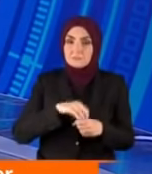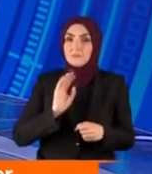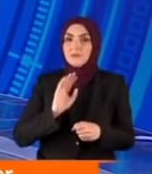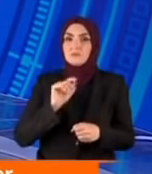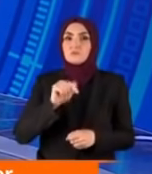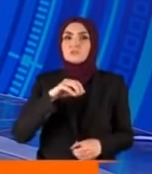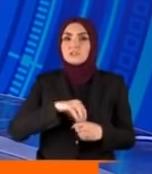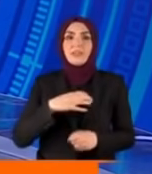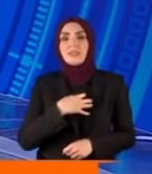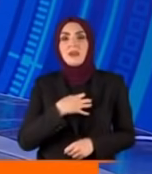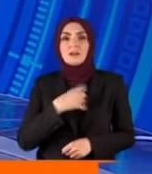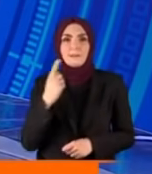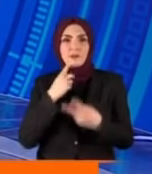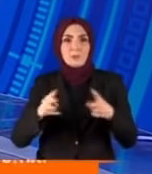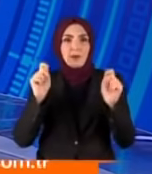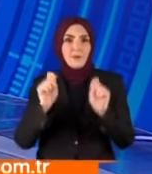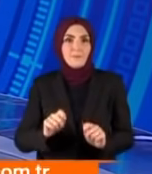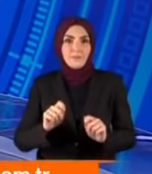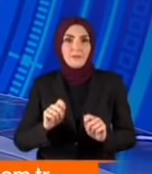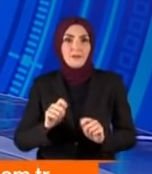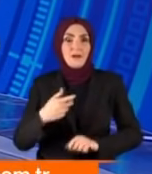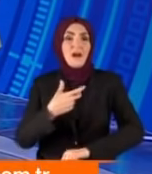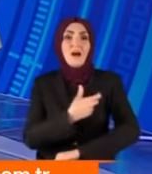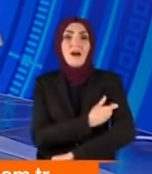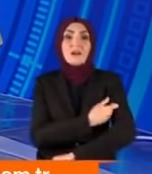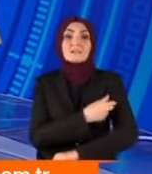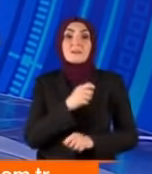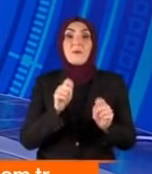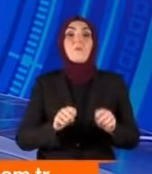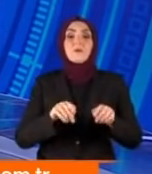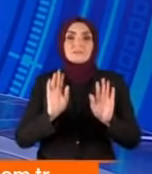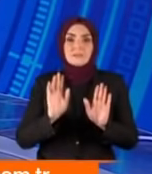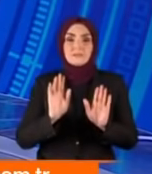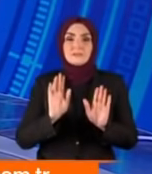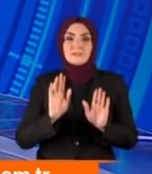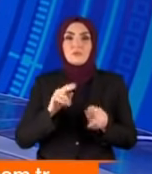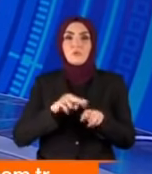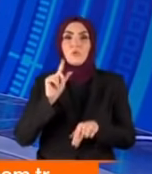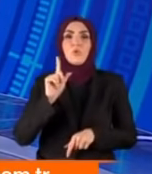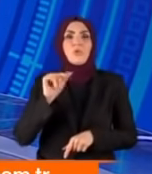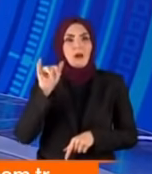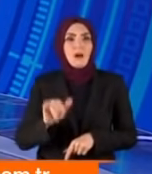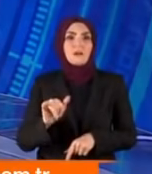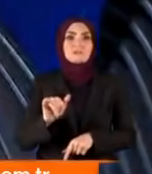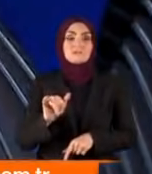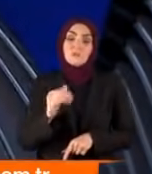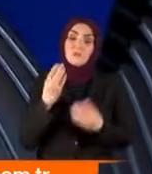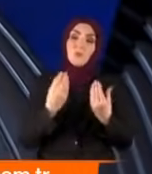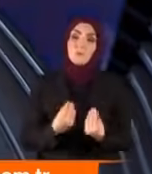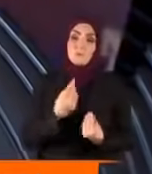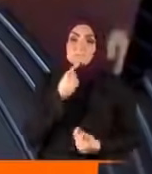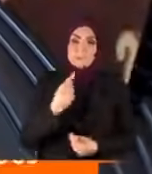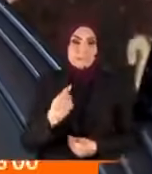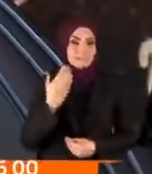geldi. Aşı yaptırmamak kul hakkına girer dendi. Bu bilgiyi de paylaşalım ve devam edelim şimdi.